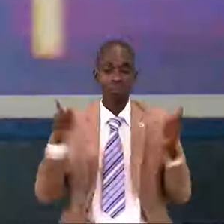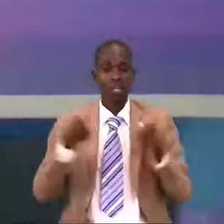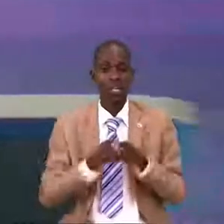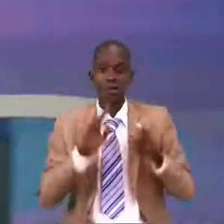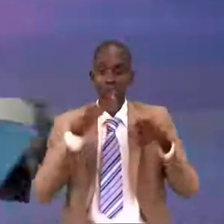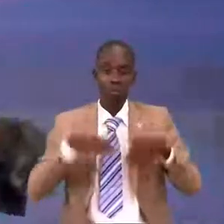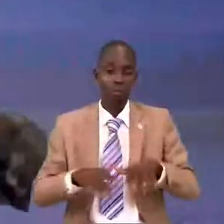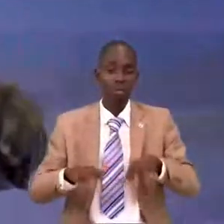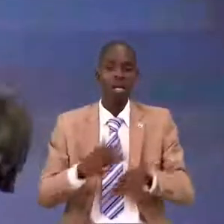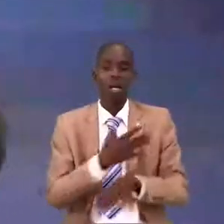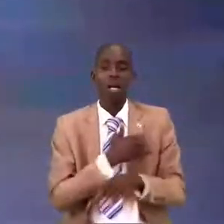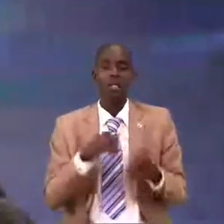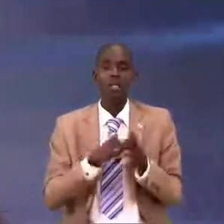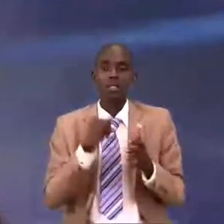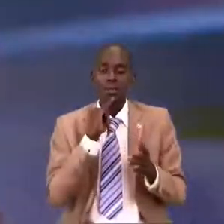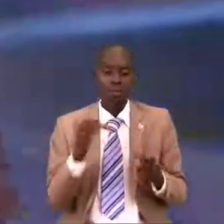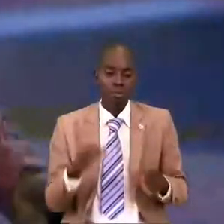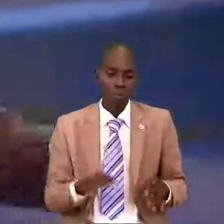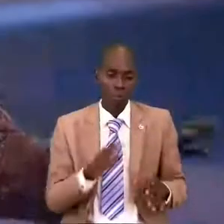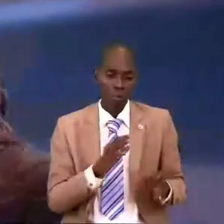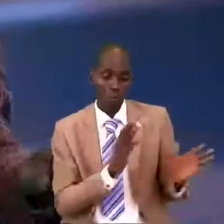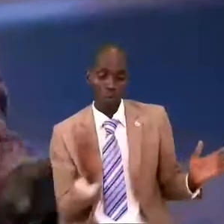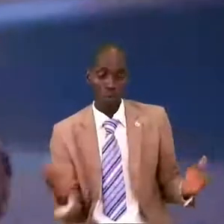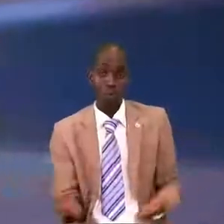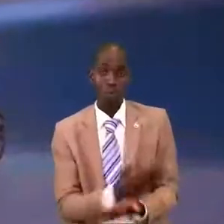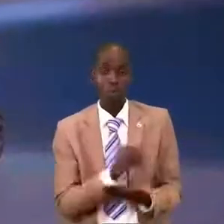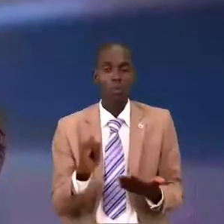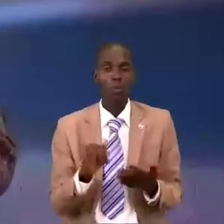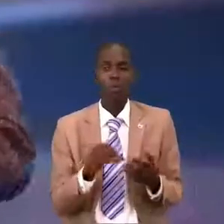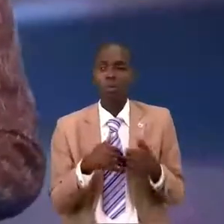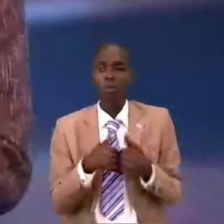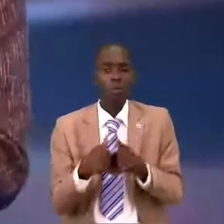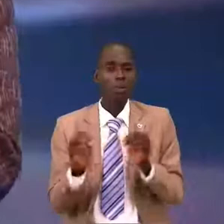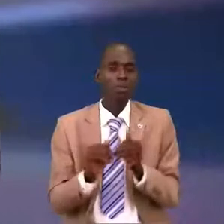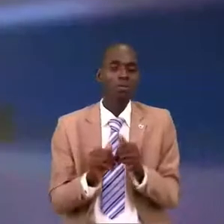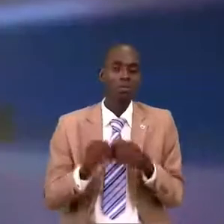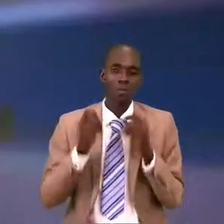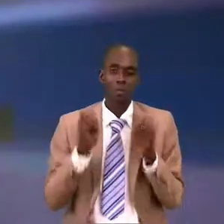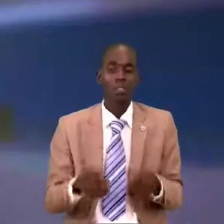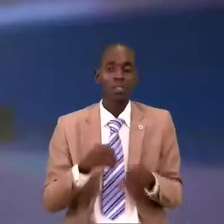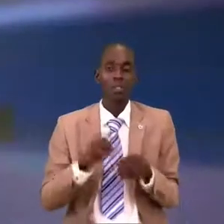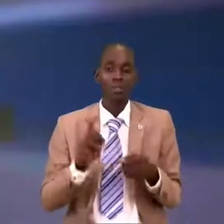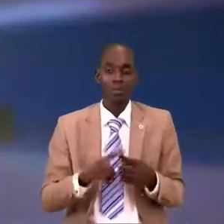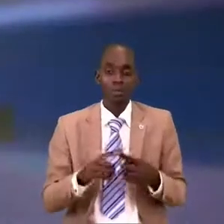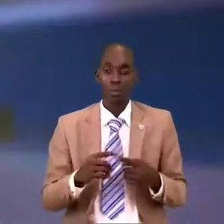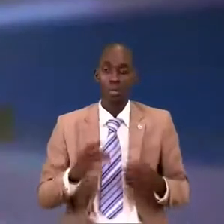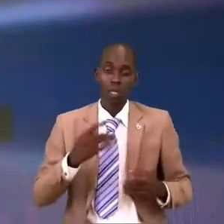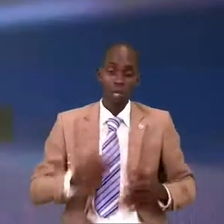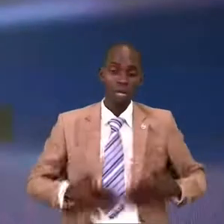éternité perdue, pour cela, il compatit par notre